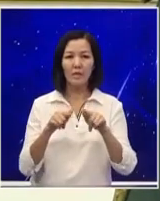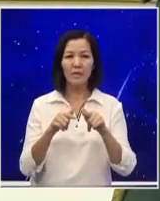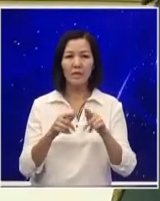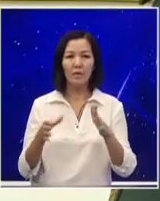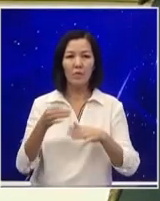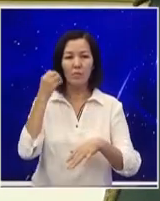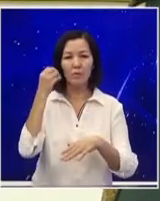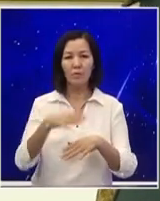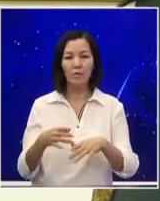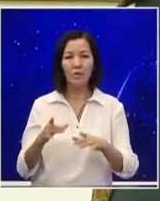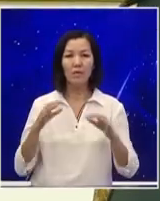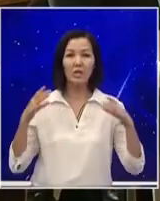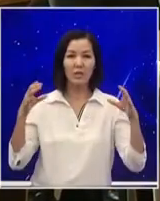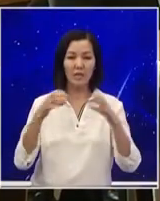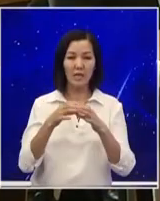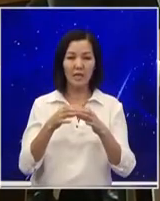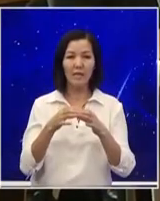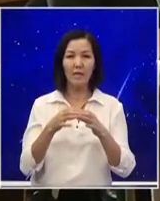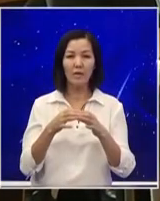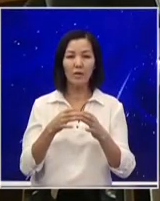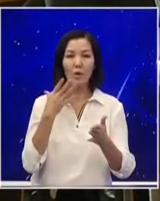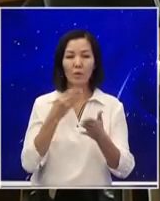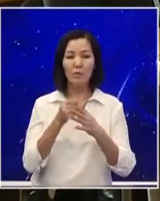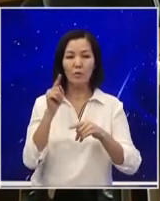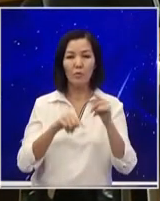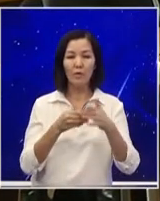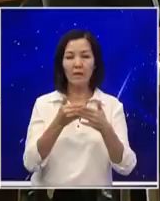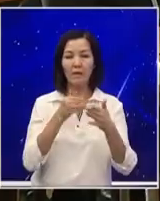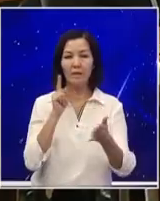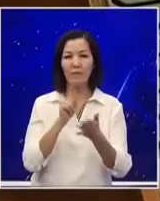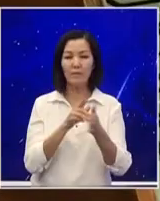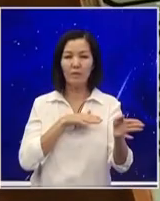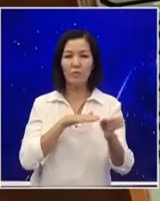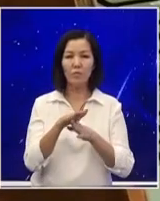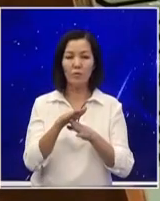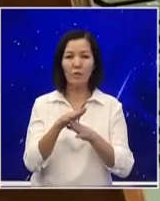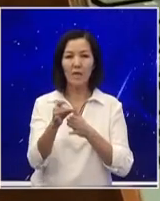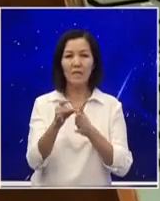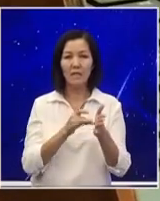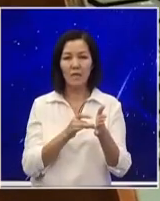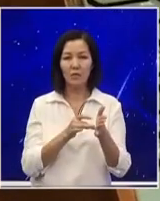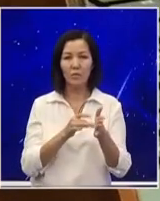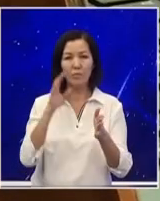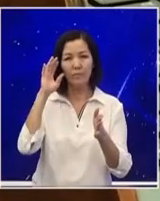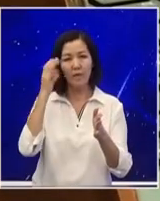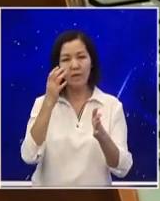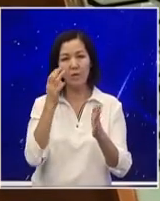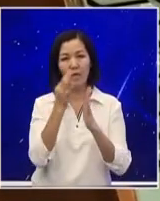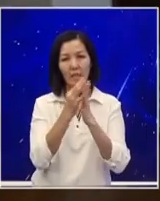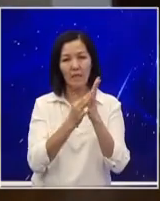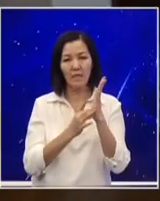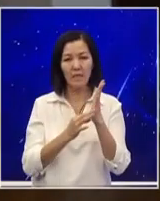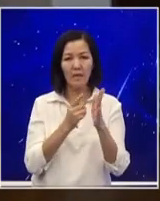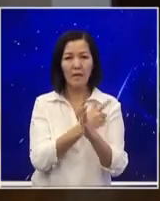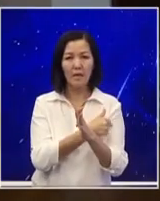облыс орталығына жиналады. Отан алдындағы міндетін өтейтіндер жасақтау басқармасына келе сала алдымен психологиялық тест,